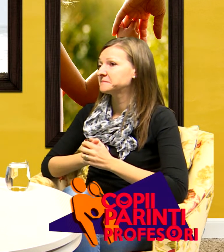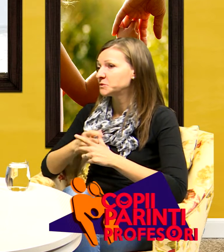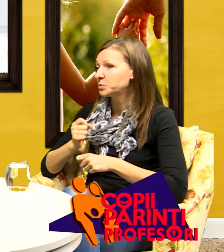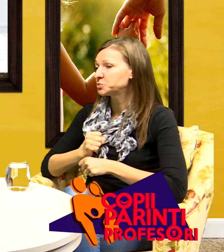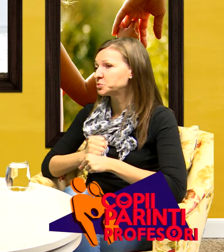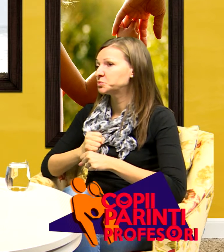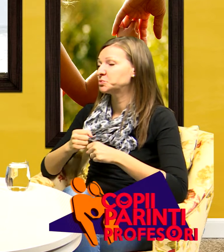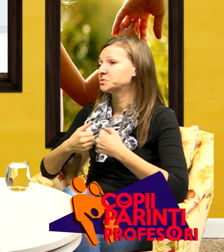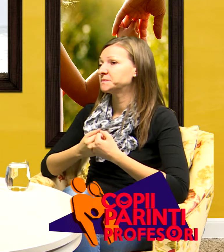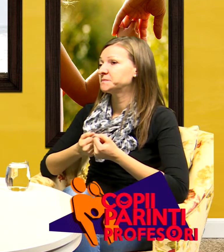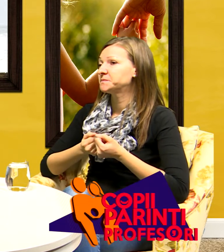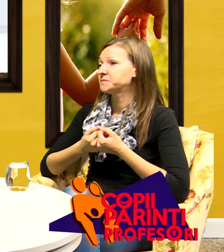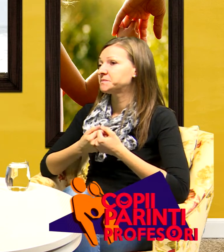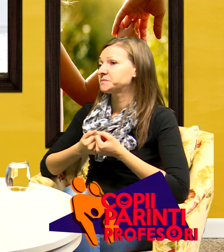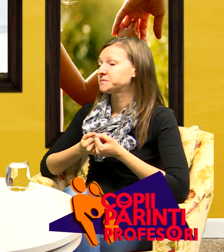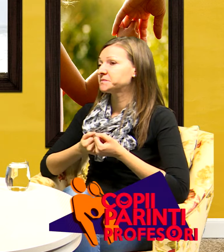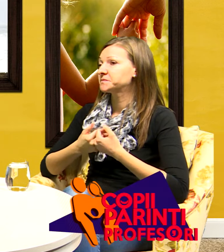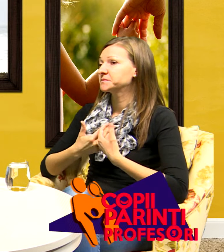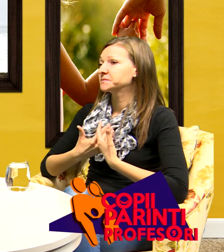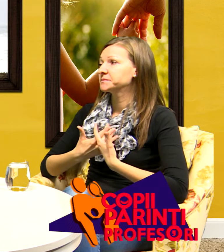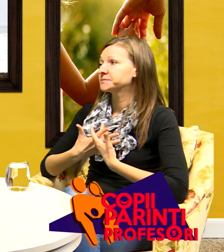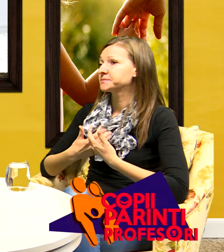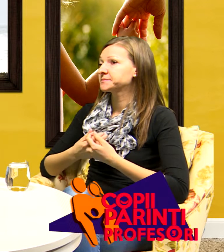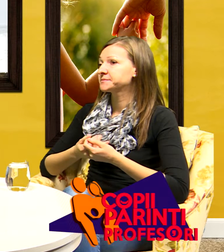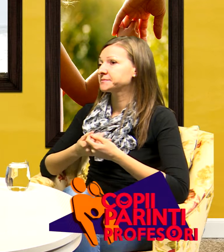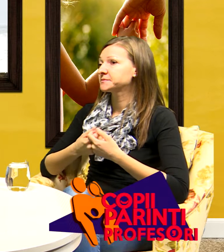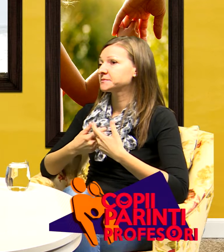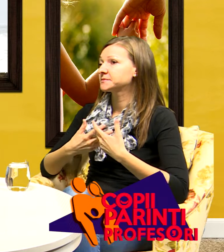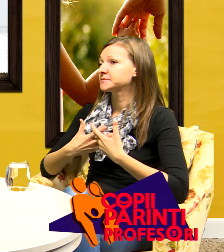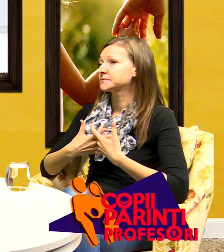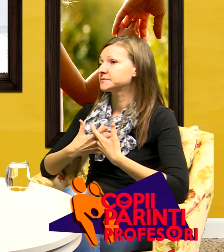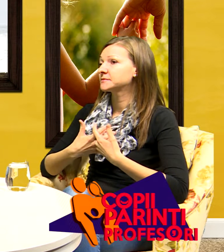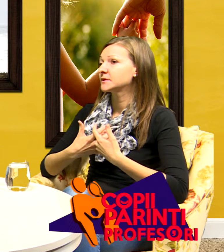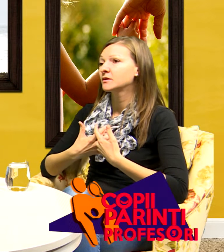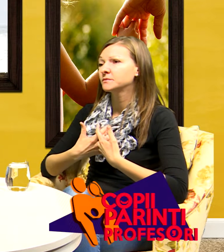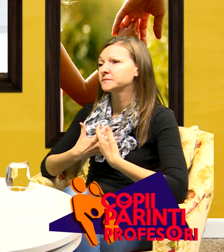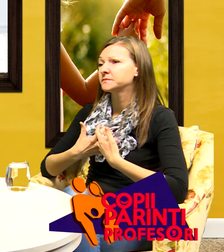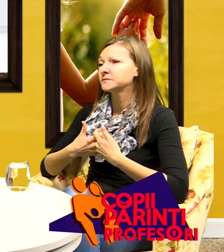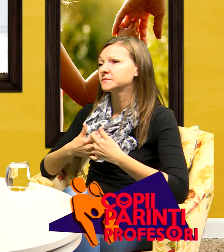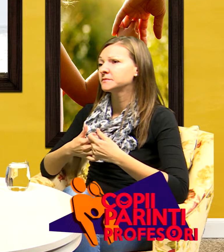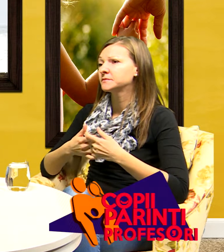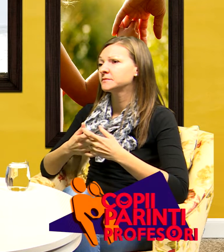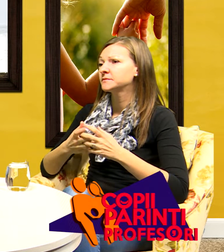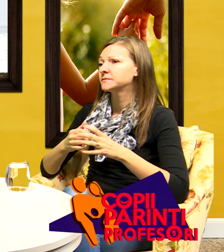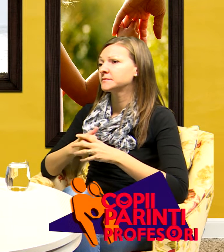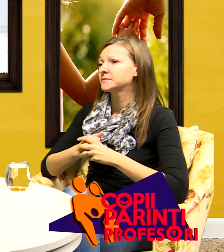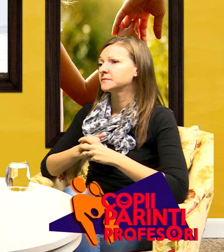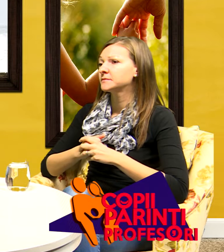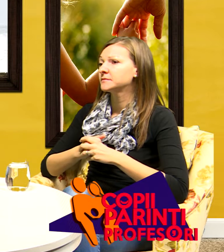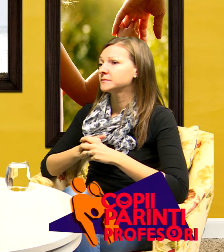Și atâta, atâta e pregătirea ei. Tata? Apoi s-a angajat la